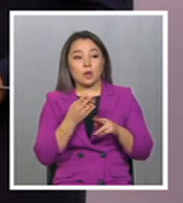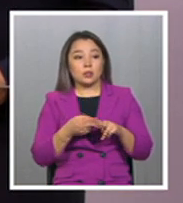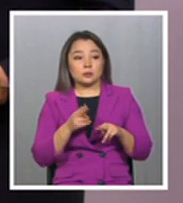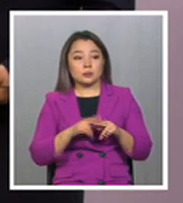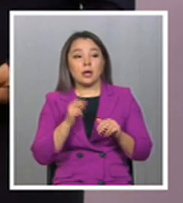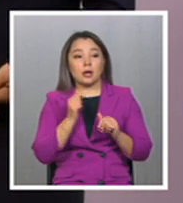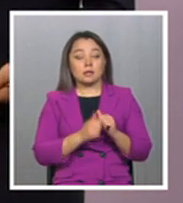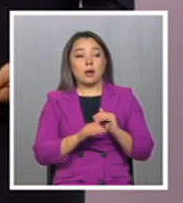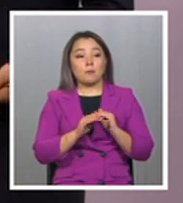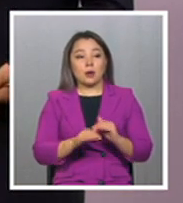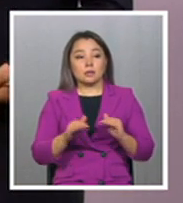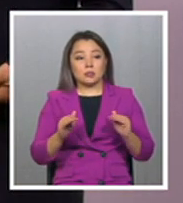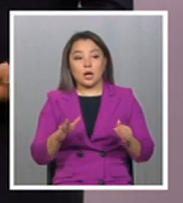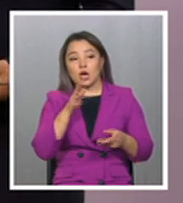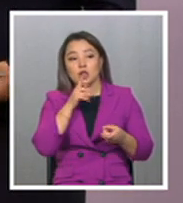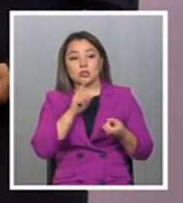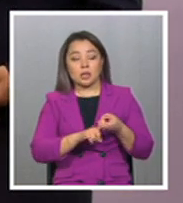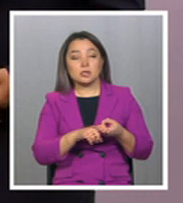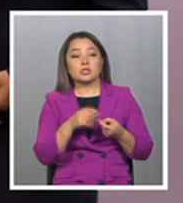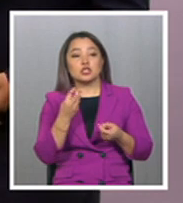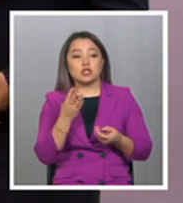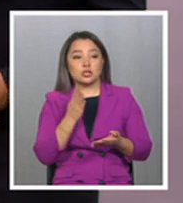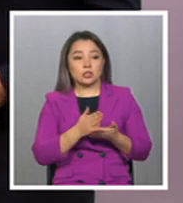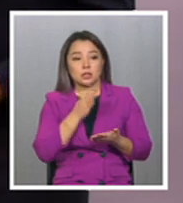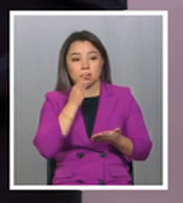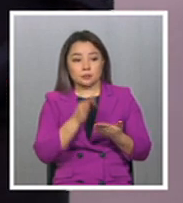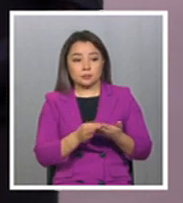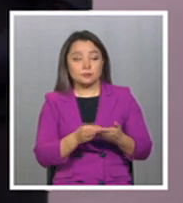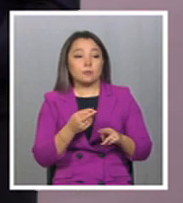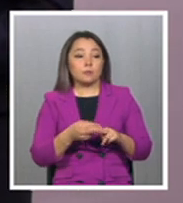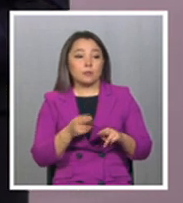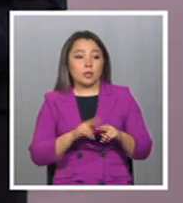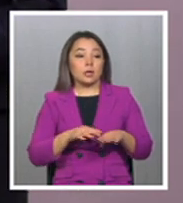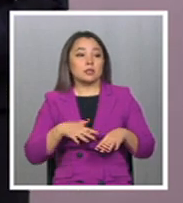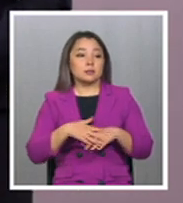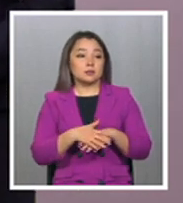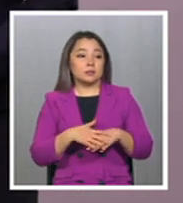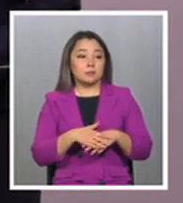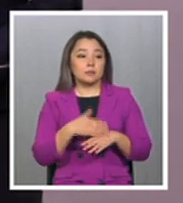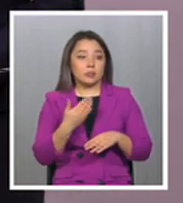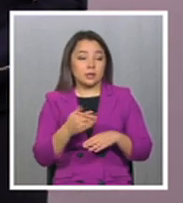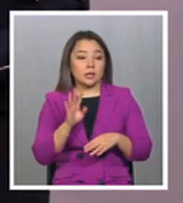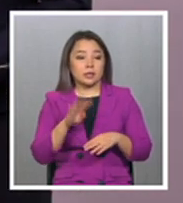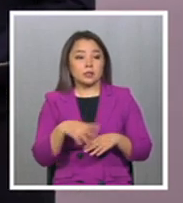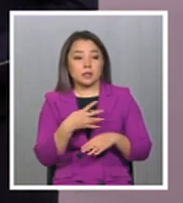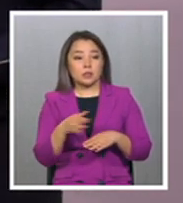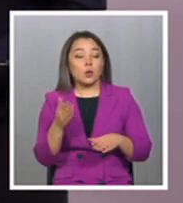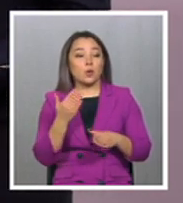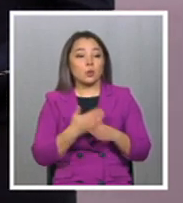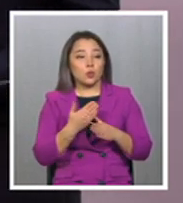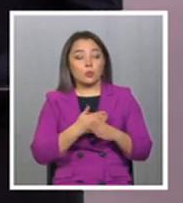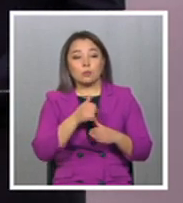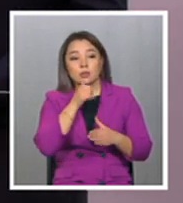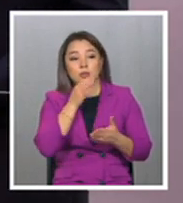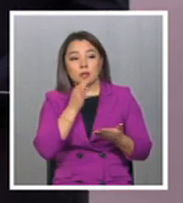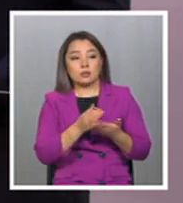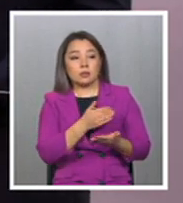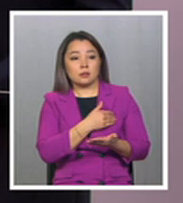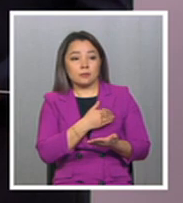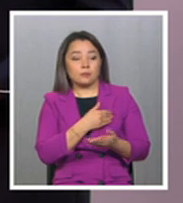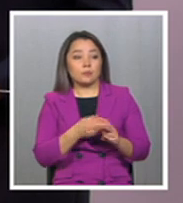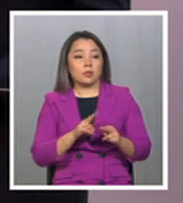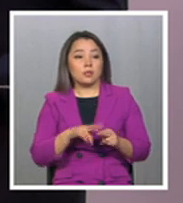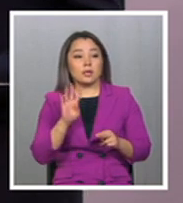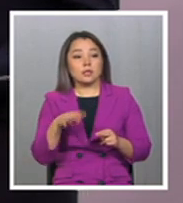әр баланың жасы нешеде? Бұл есепті кестенің көмегімен шығарайық.